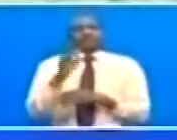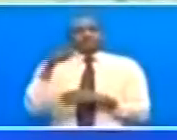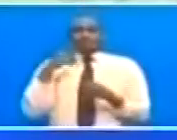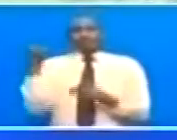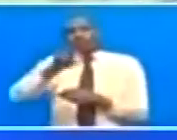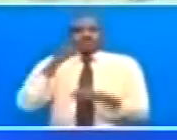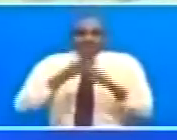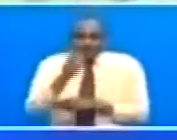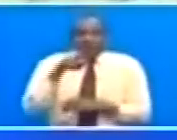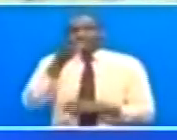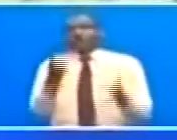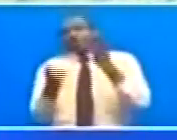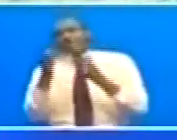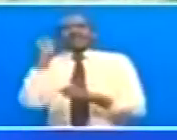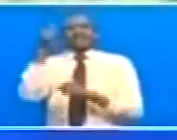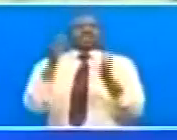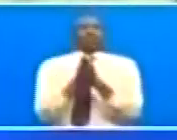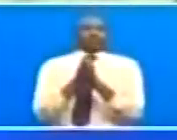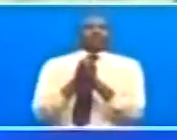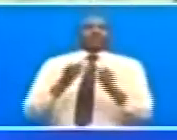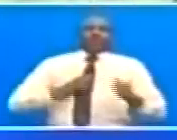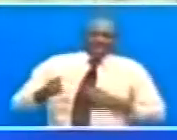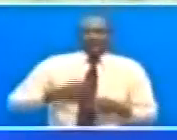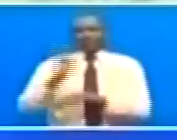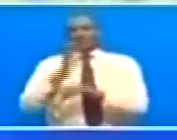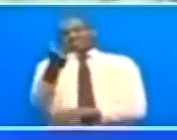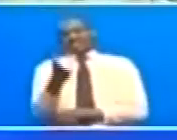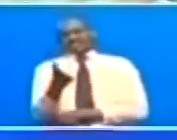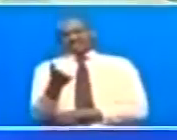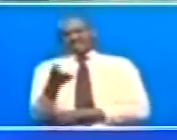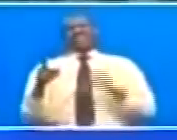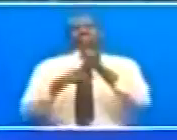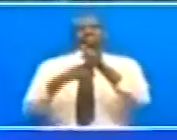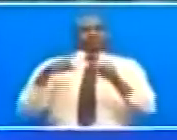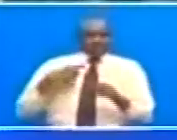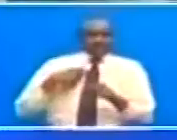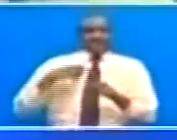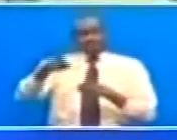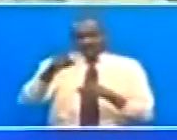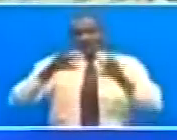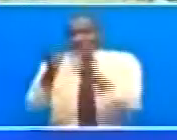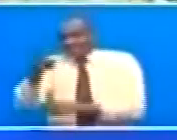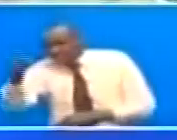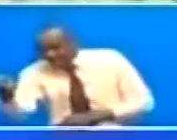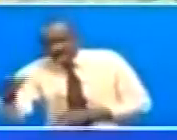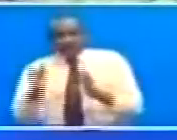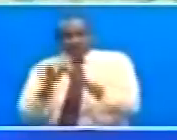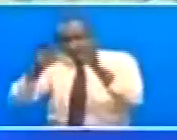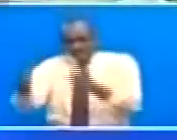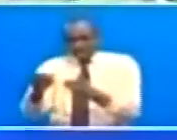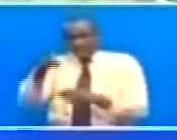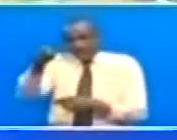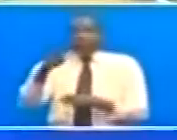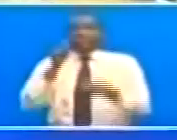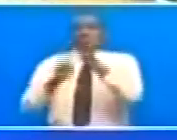the president would compare Kenya to Rwanda or Burundi. It is like taking a good family there, you put there a